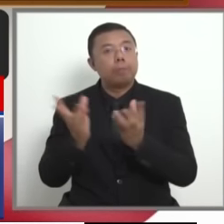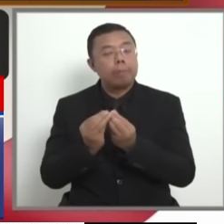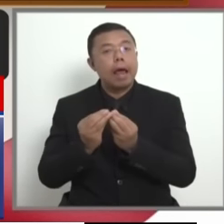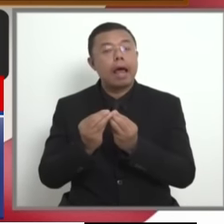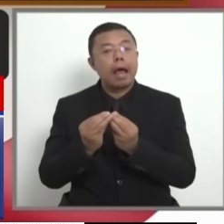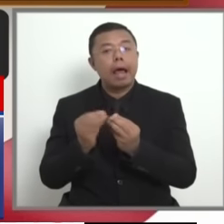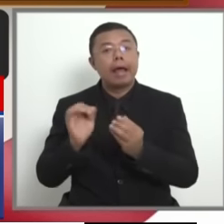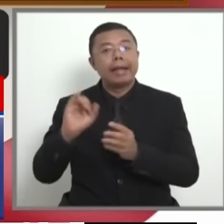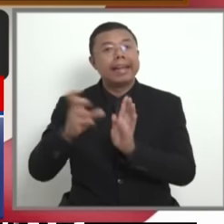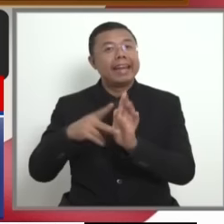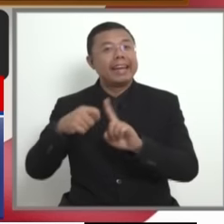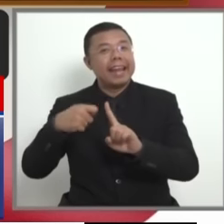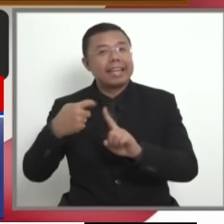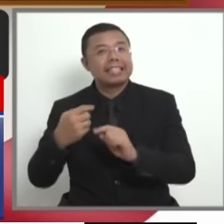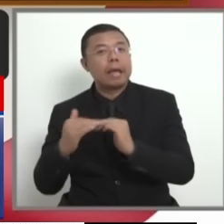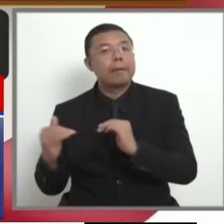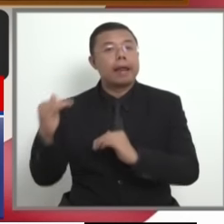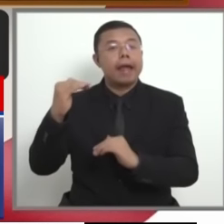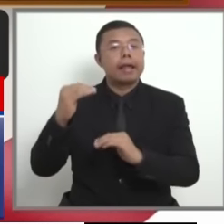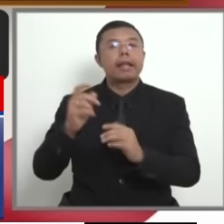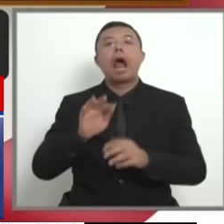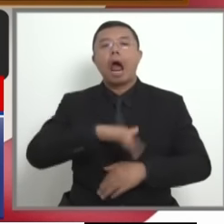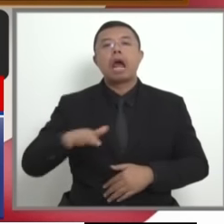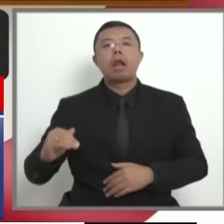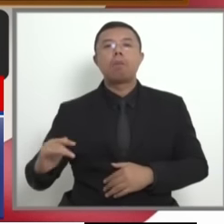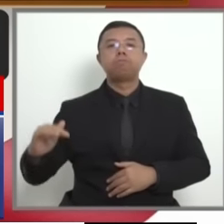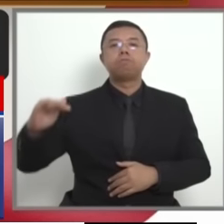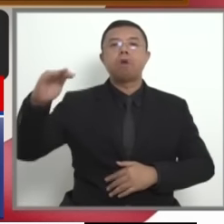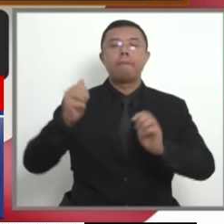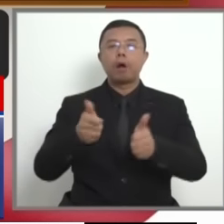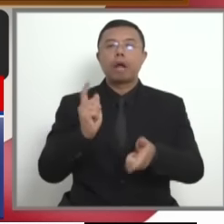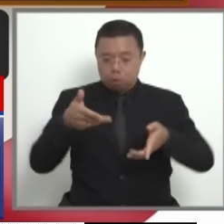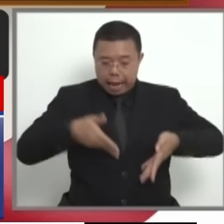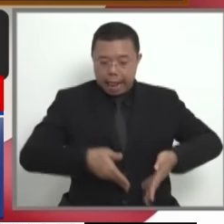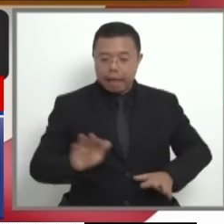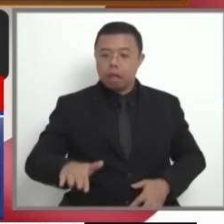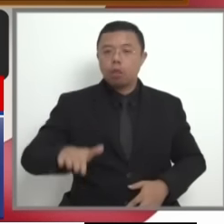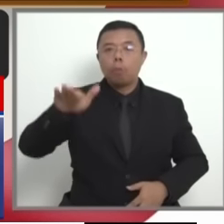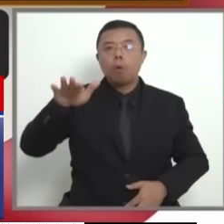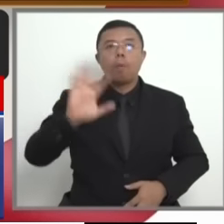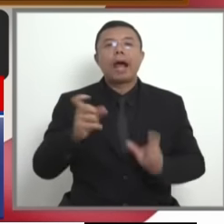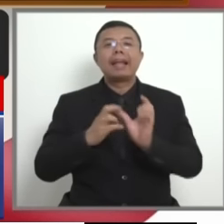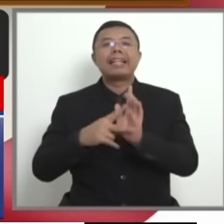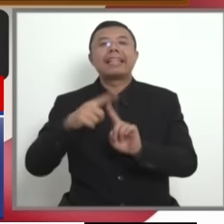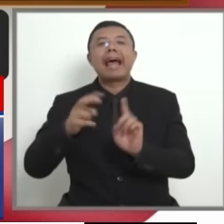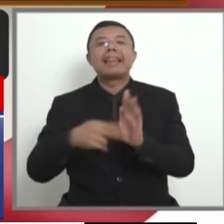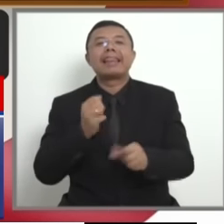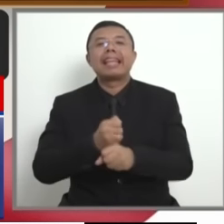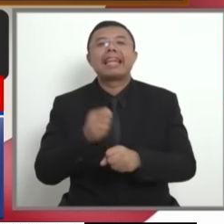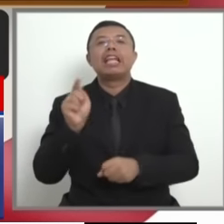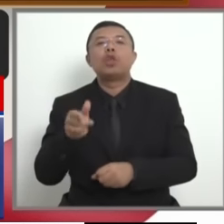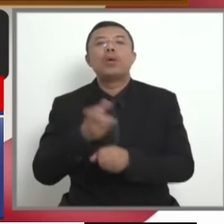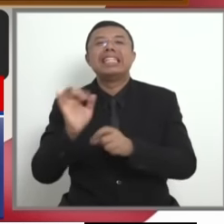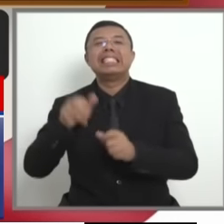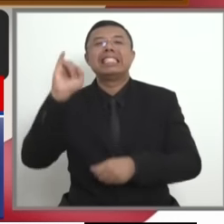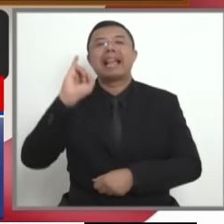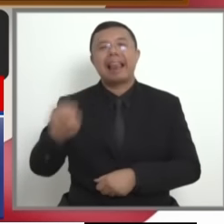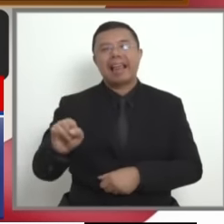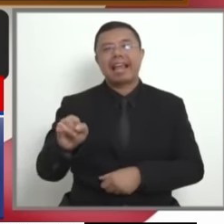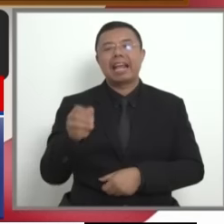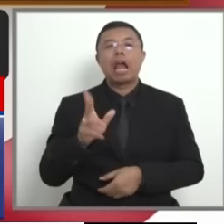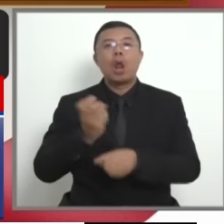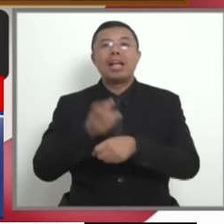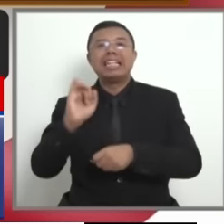kemudian indeks kita akan bagus anaknya akan tumbuh Kalau sudah lahir dan tumbuh mungkin bukan stunting Pak itu itu gizi buruk kalau